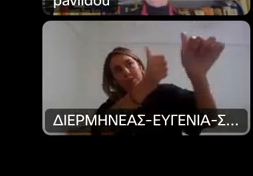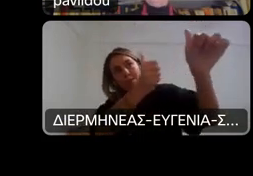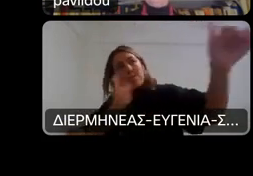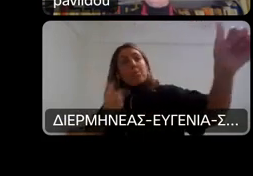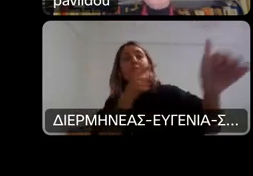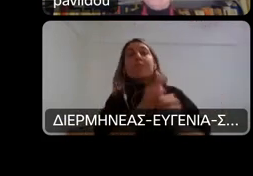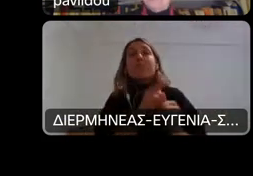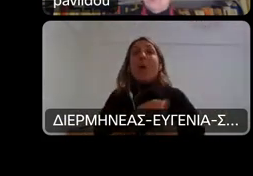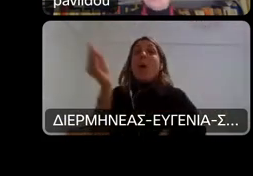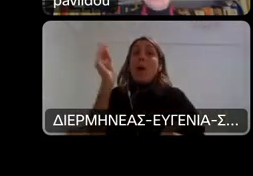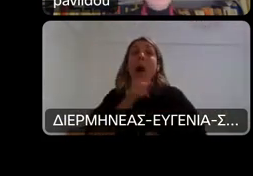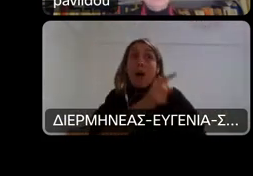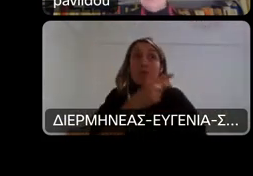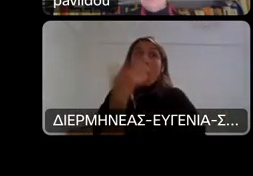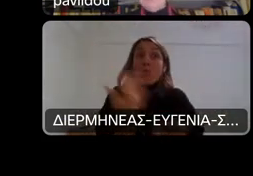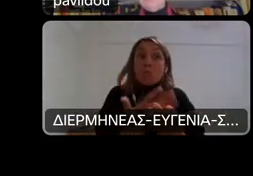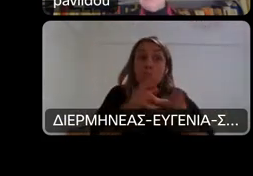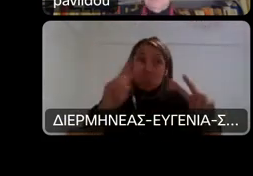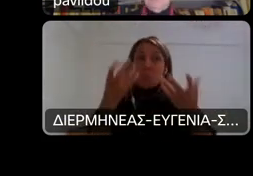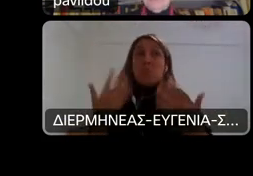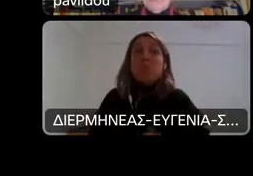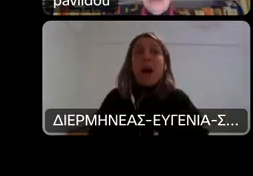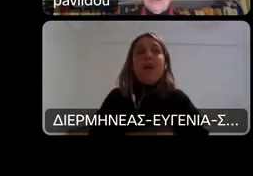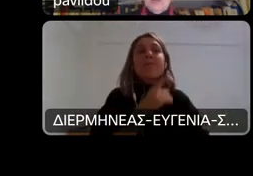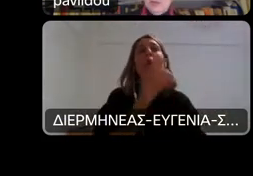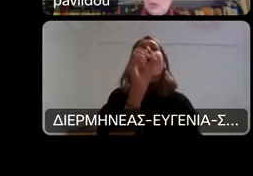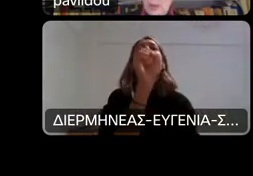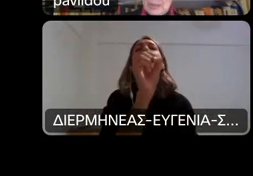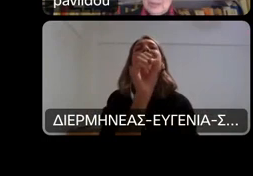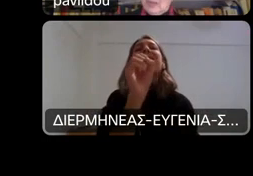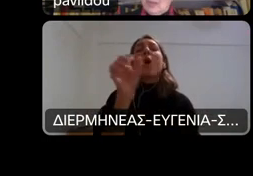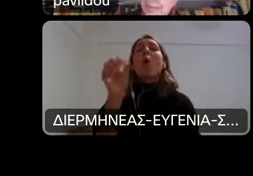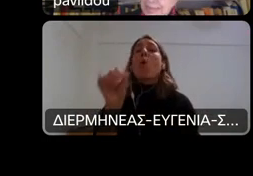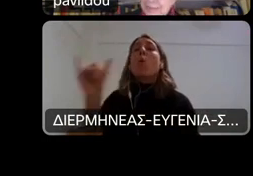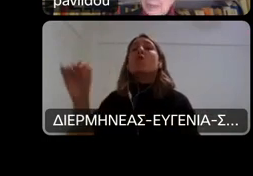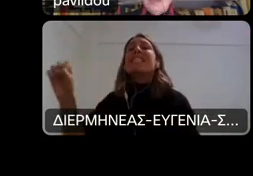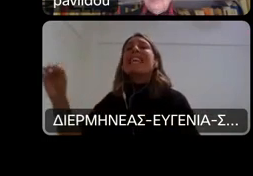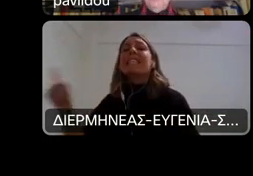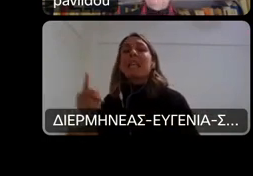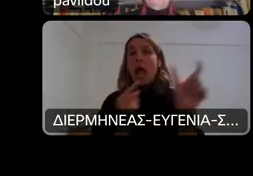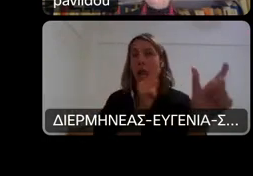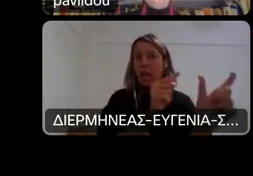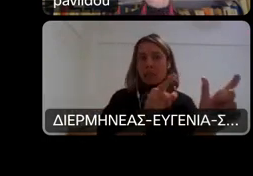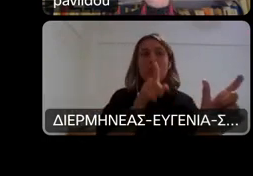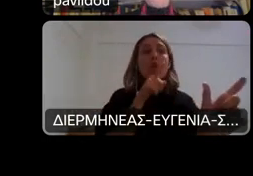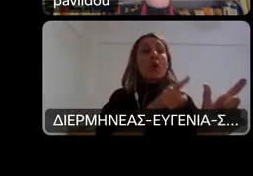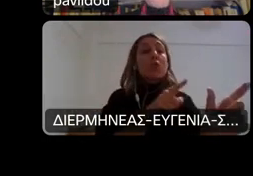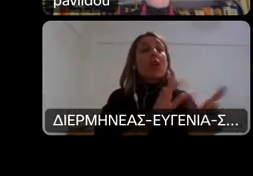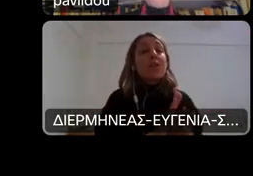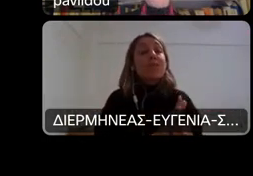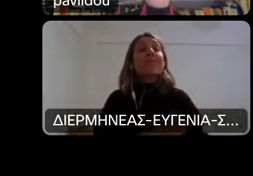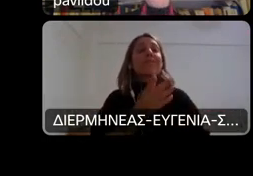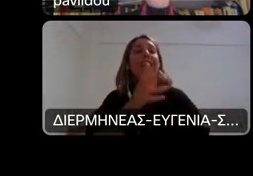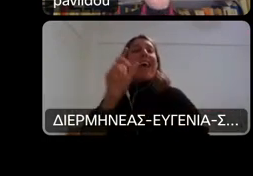τα ουσιαστικά σεώς είναι πολύ περισσότερο αποδεκτά στο γλωσσικό αίσθημα, ακόμη και σήμερα, από ότι είναι τα